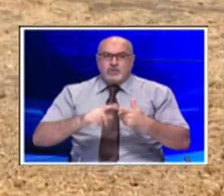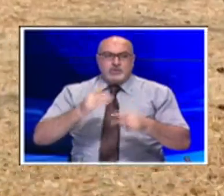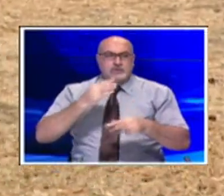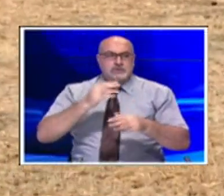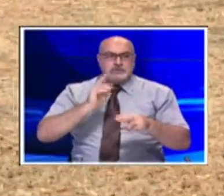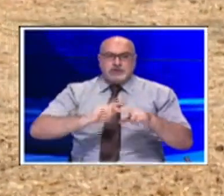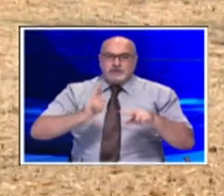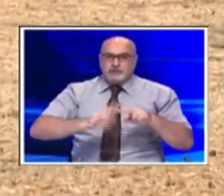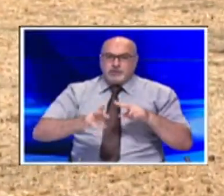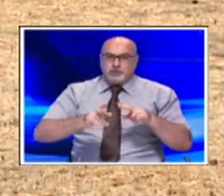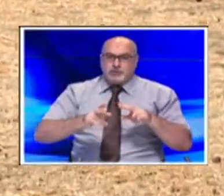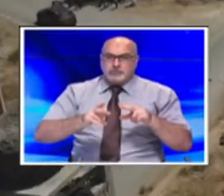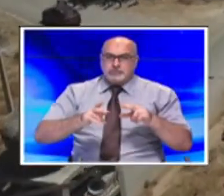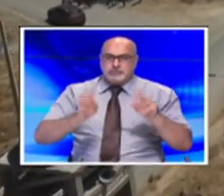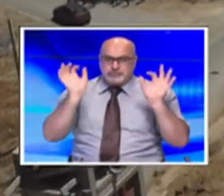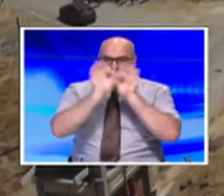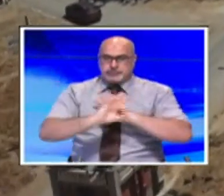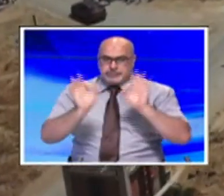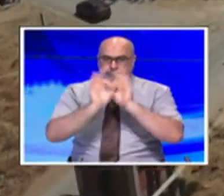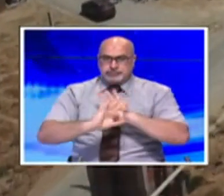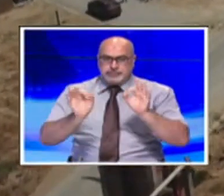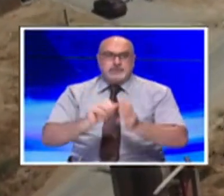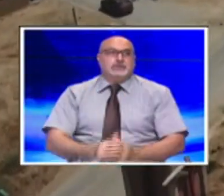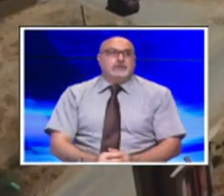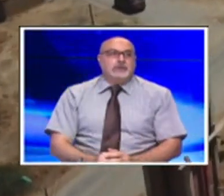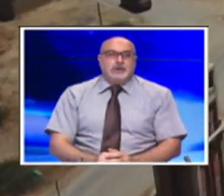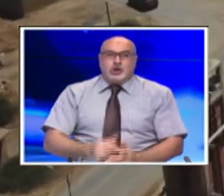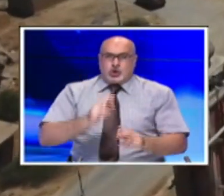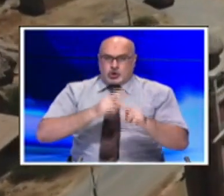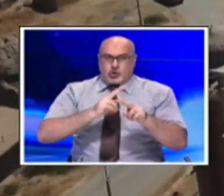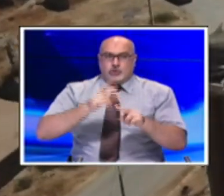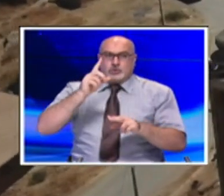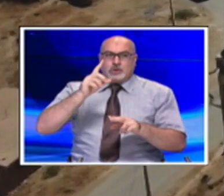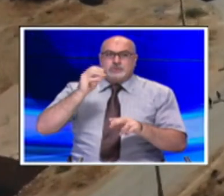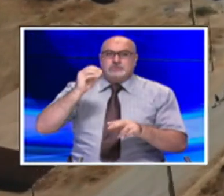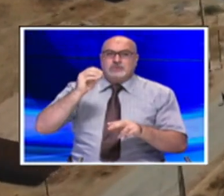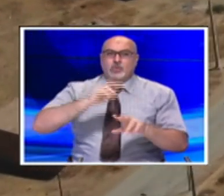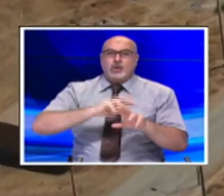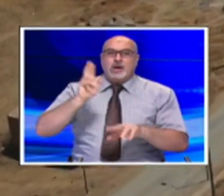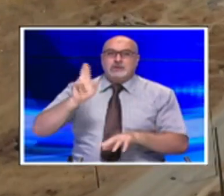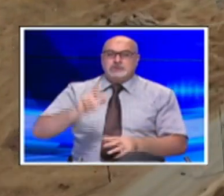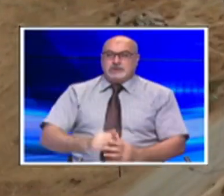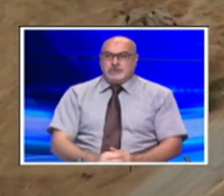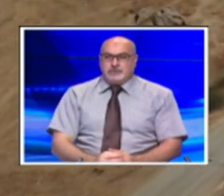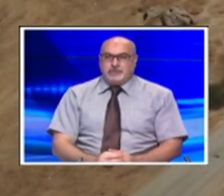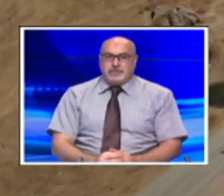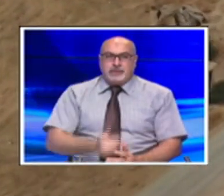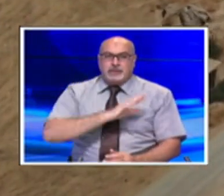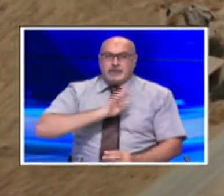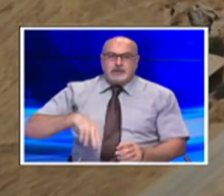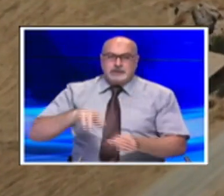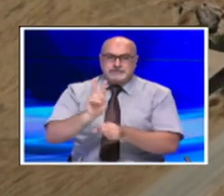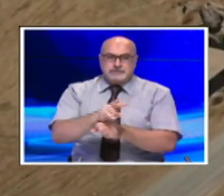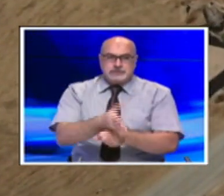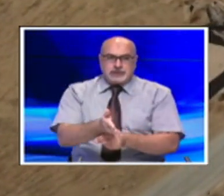وما قلعوا معهم لا رجوع. هنا بدوار ولاد مصطفى بغليزان، وفي آخر زيارة لنا